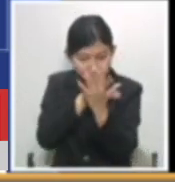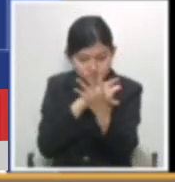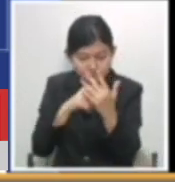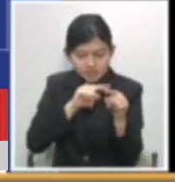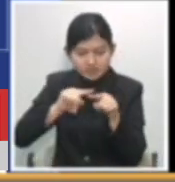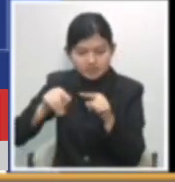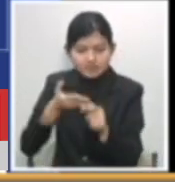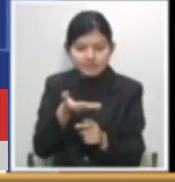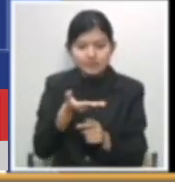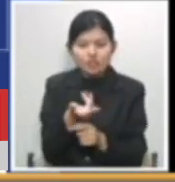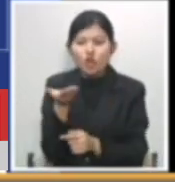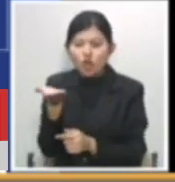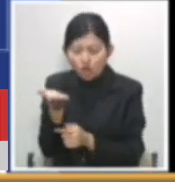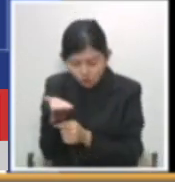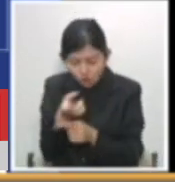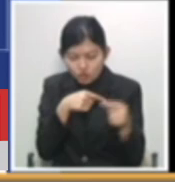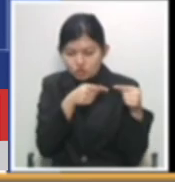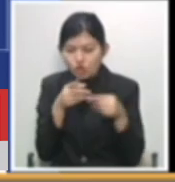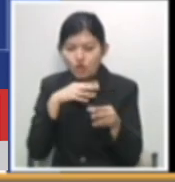ขอต่ออีกสักนิดนะครับท่านประธาน